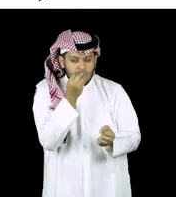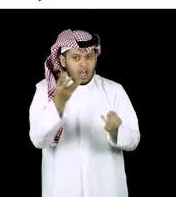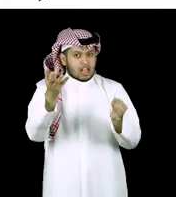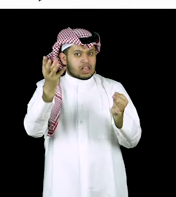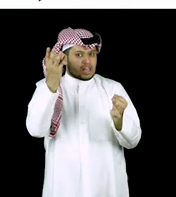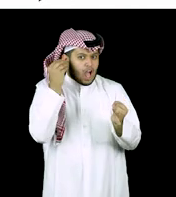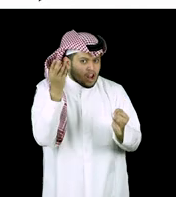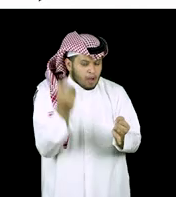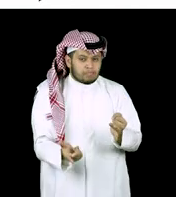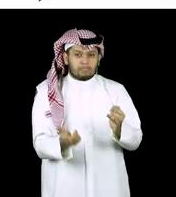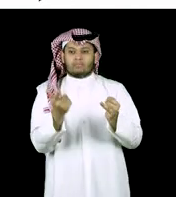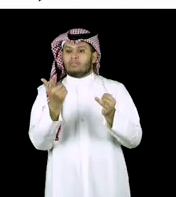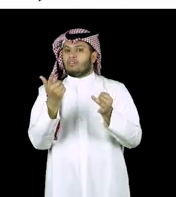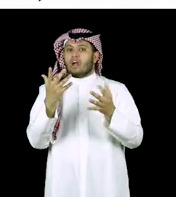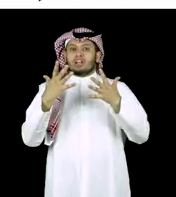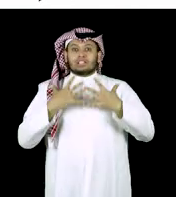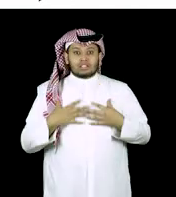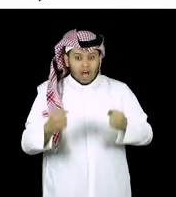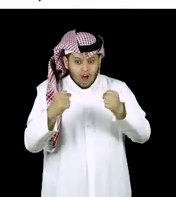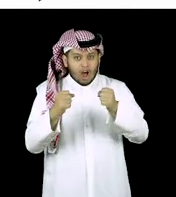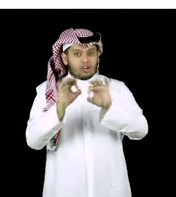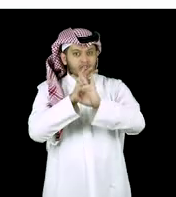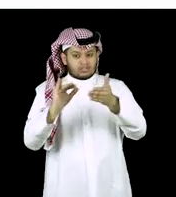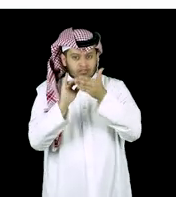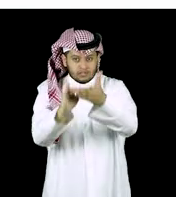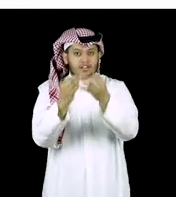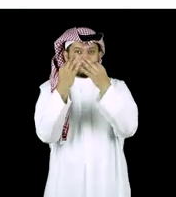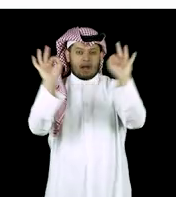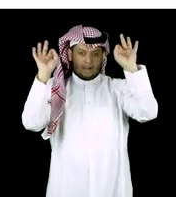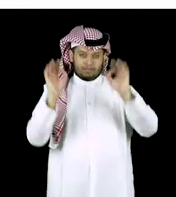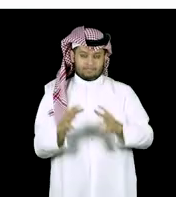التعليم والغذاء والصحة والسكن.